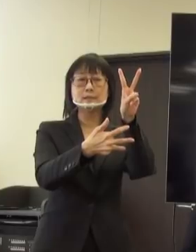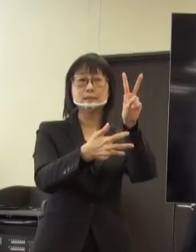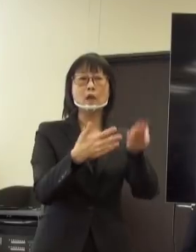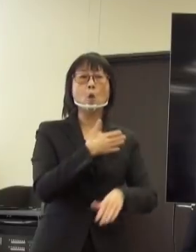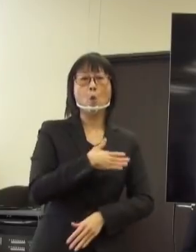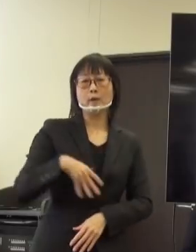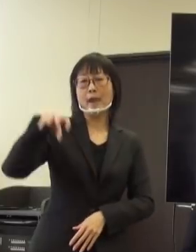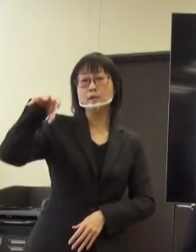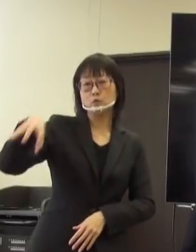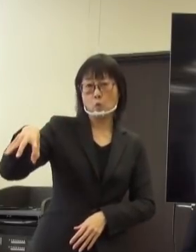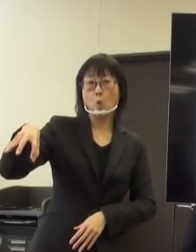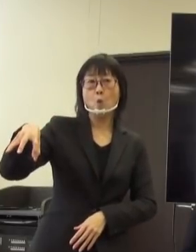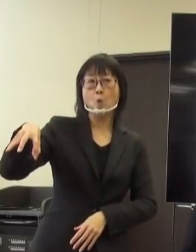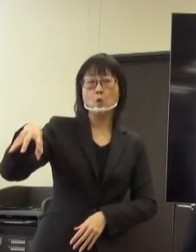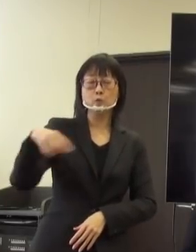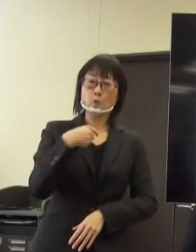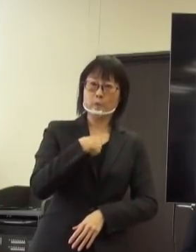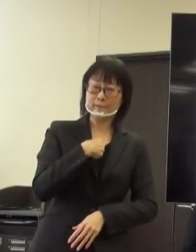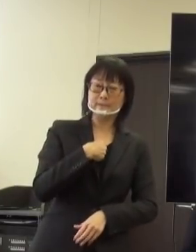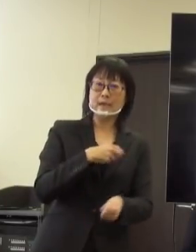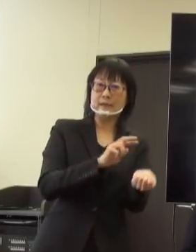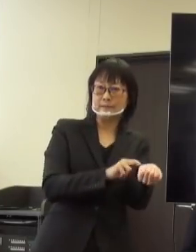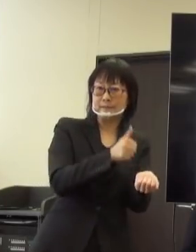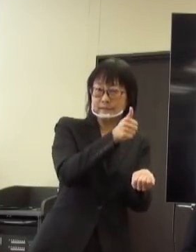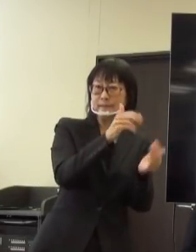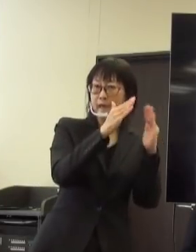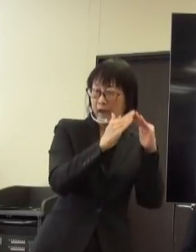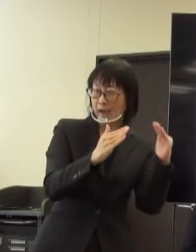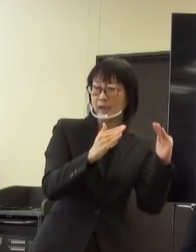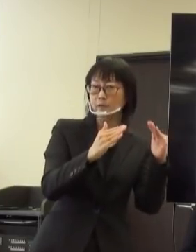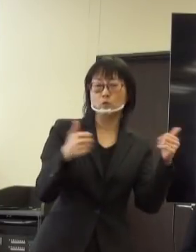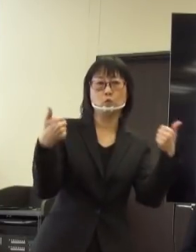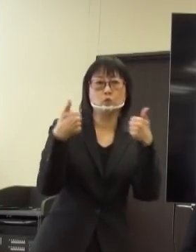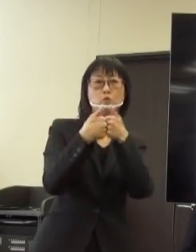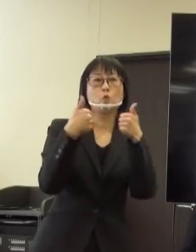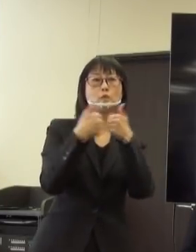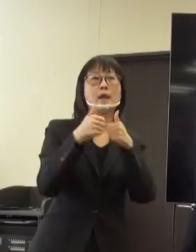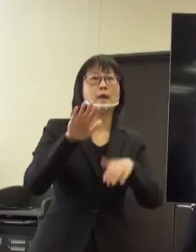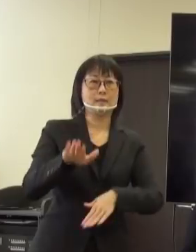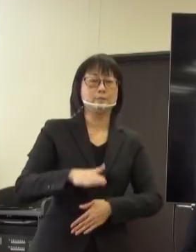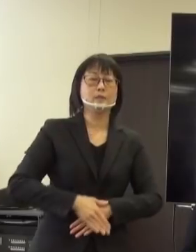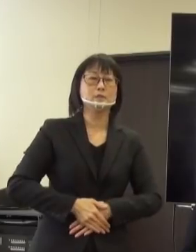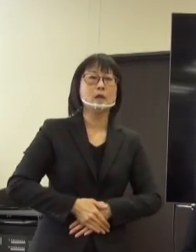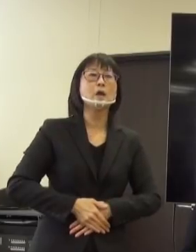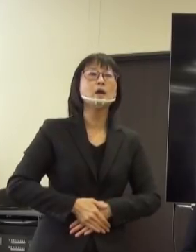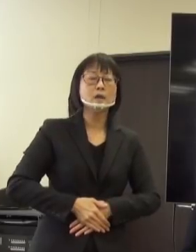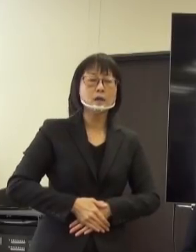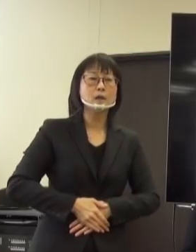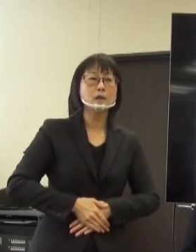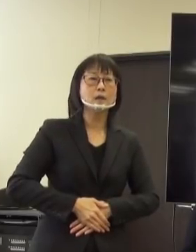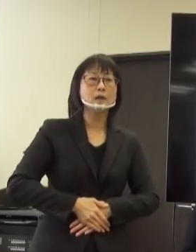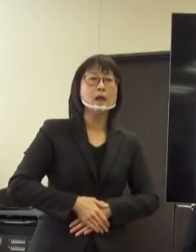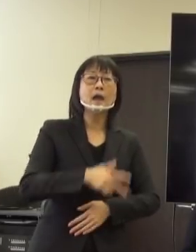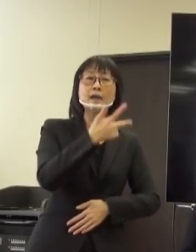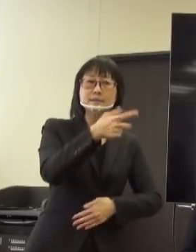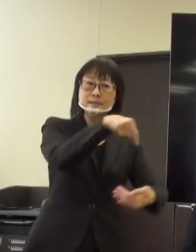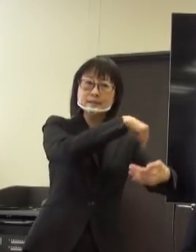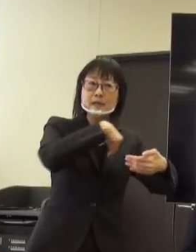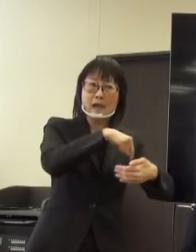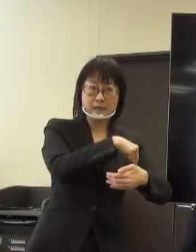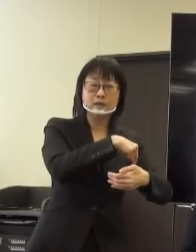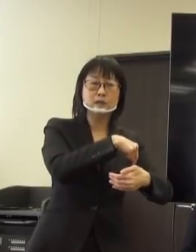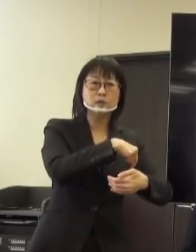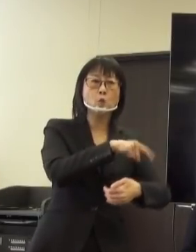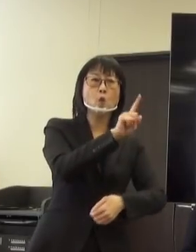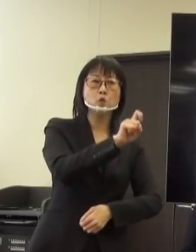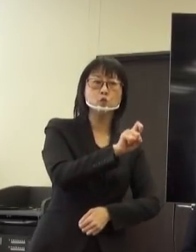師会の集まりがありました。市内の11の病院長の先生方にお集ま